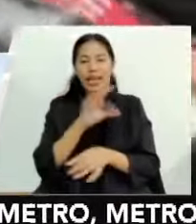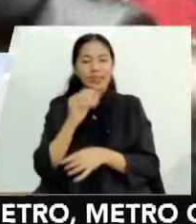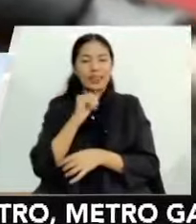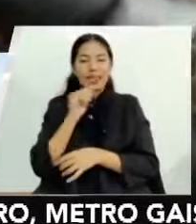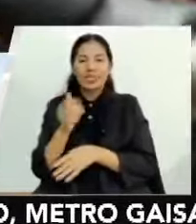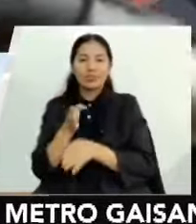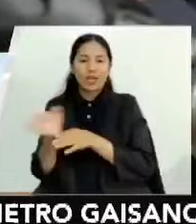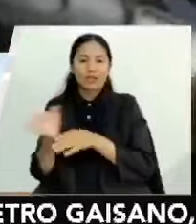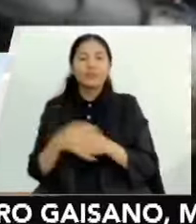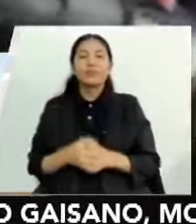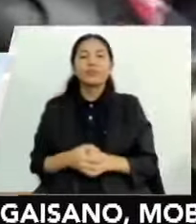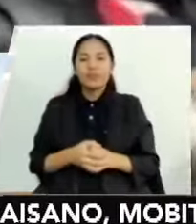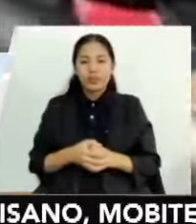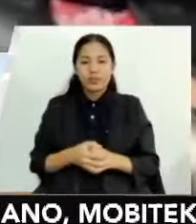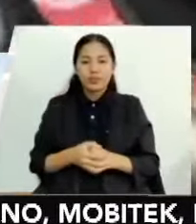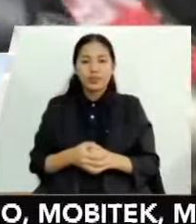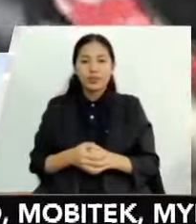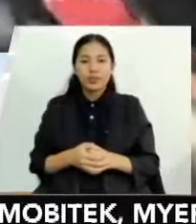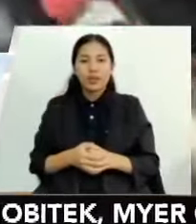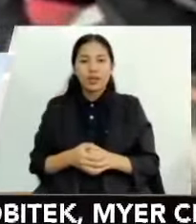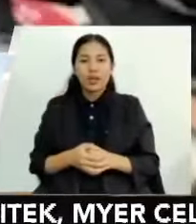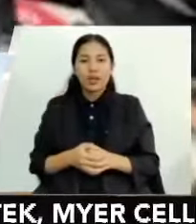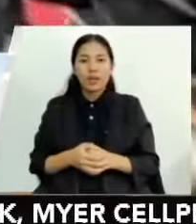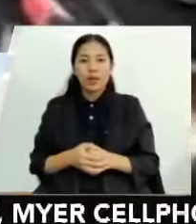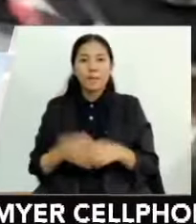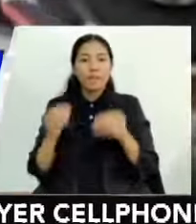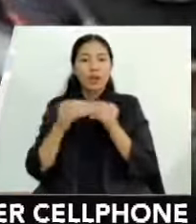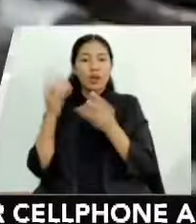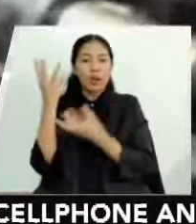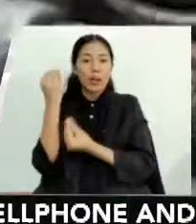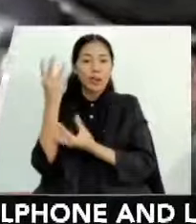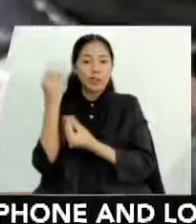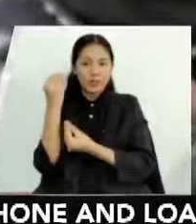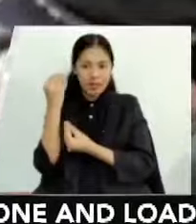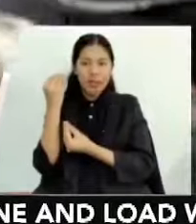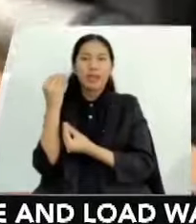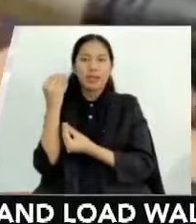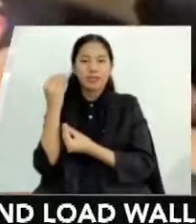detalye ng bagong balitang yan, ihahatid namin maya-maya lang.